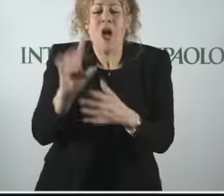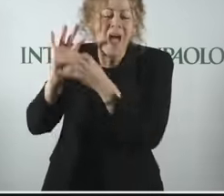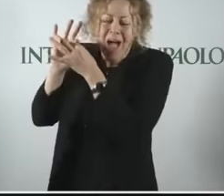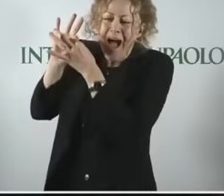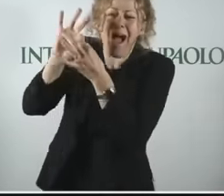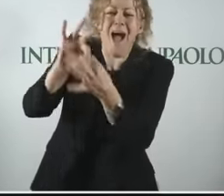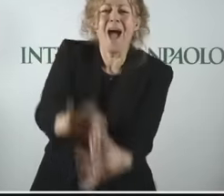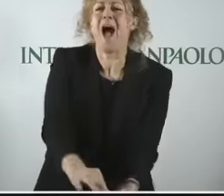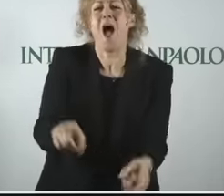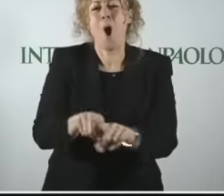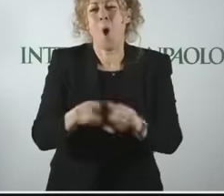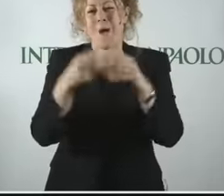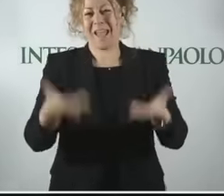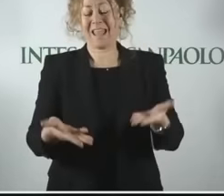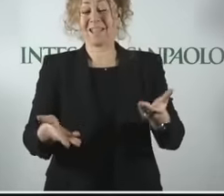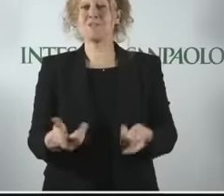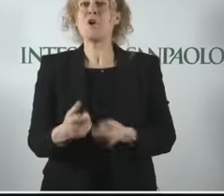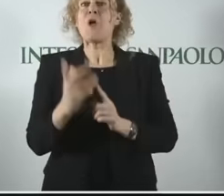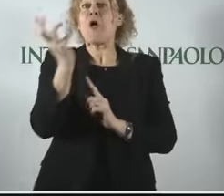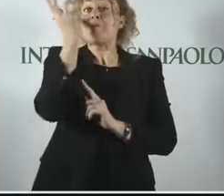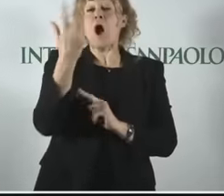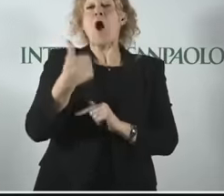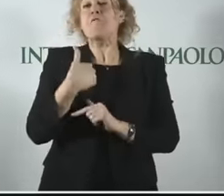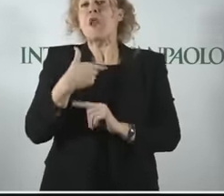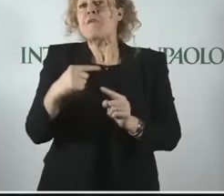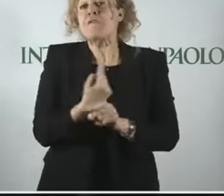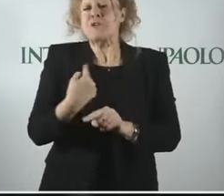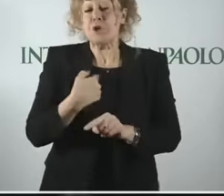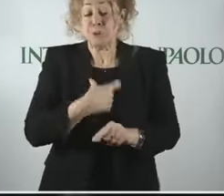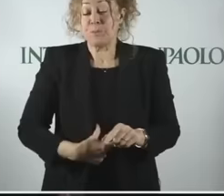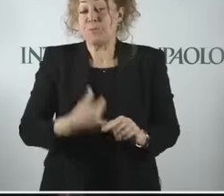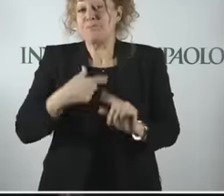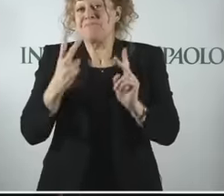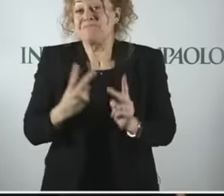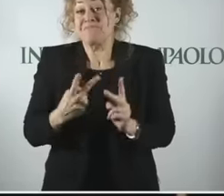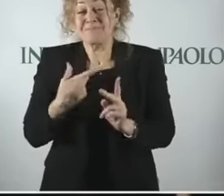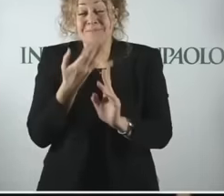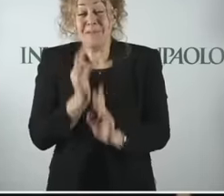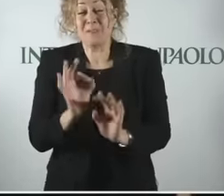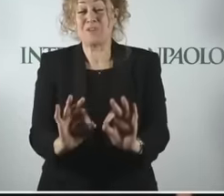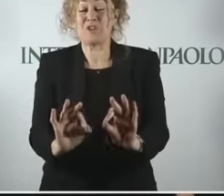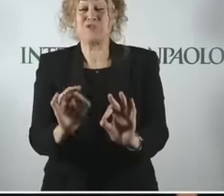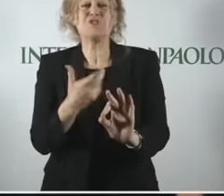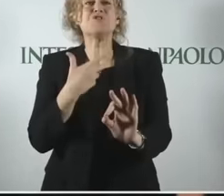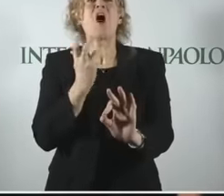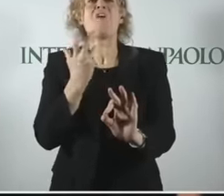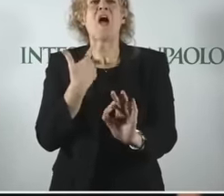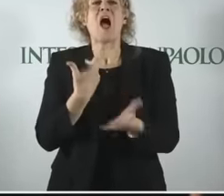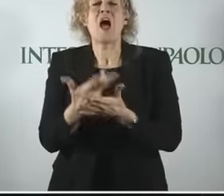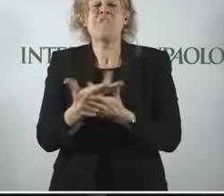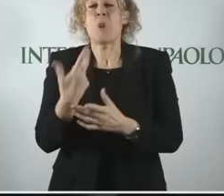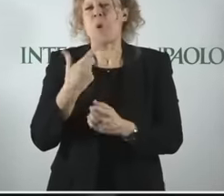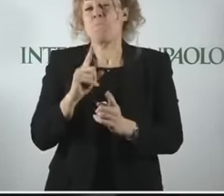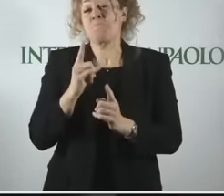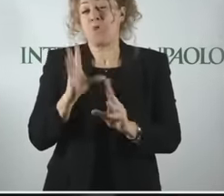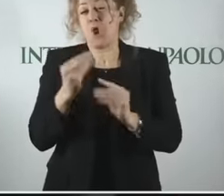modo le favole invece io personalmente non ho mai trovato indicazioni precise Ecco m gli adulti se ne interessavano le favole